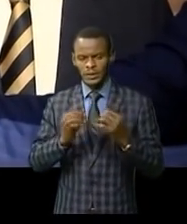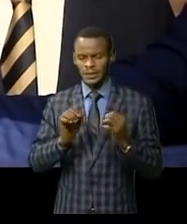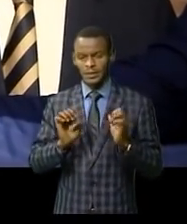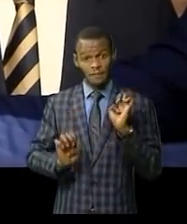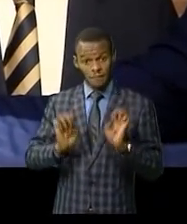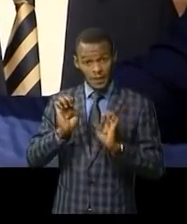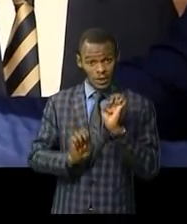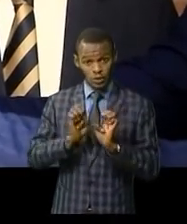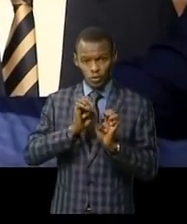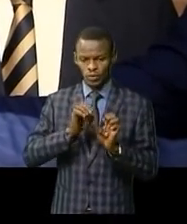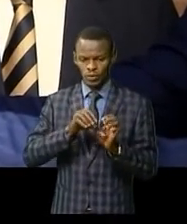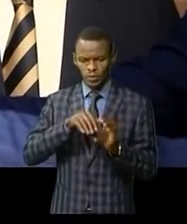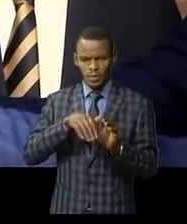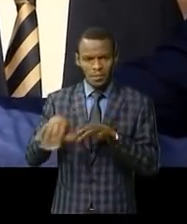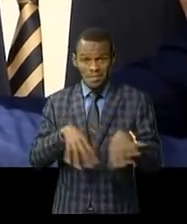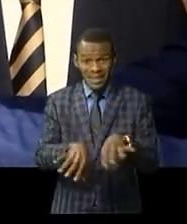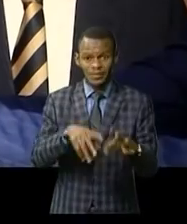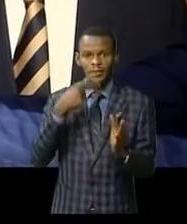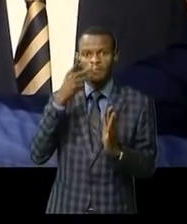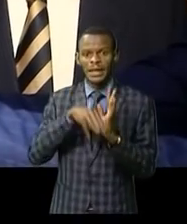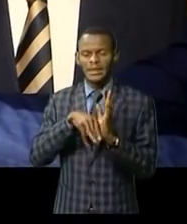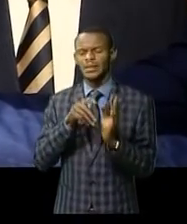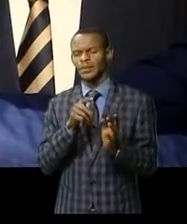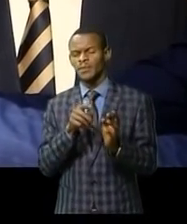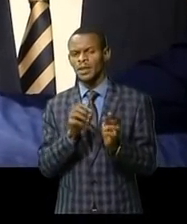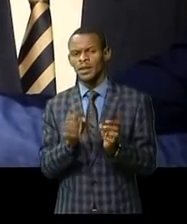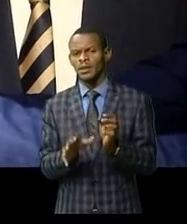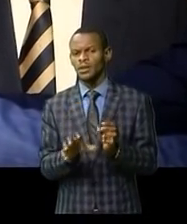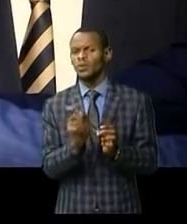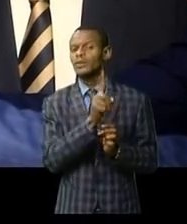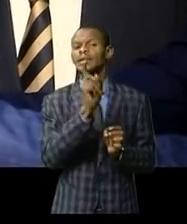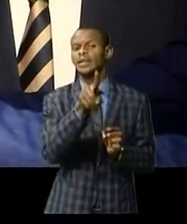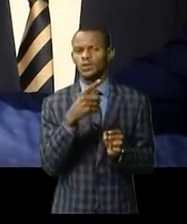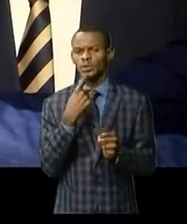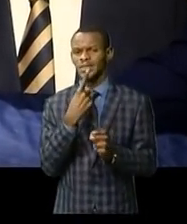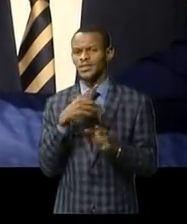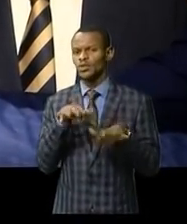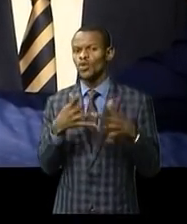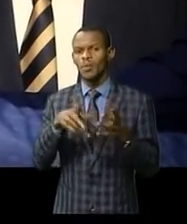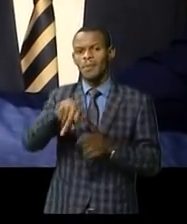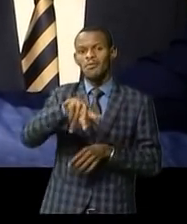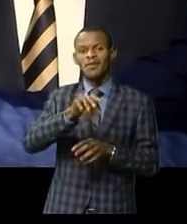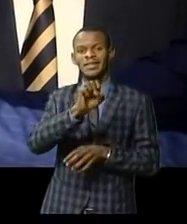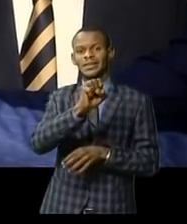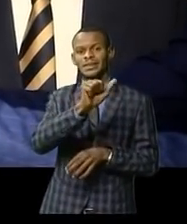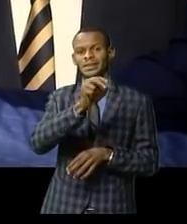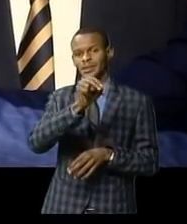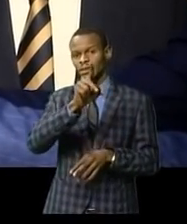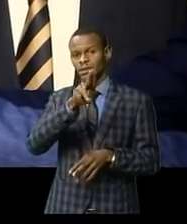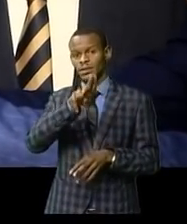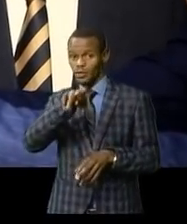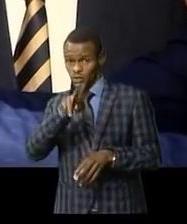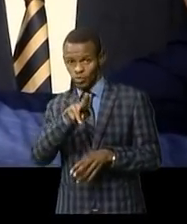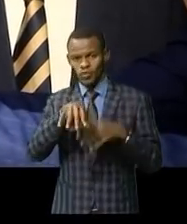soulevé la question de la gestion de la province du Sankuru. Nous avons soulevé le problème